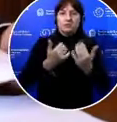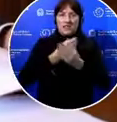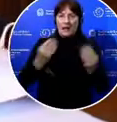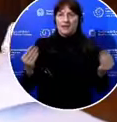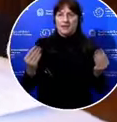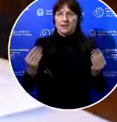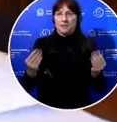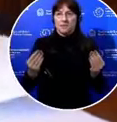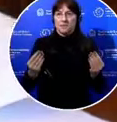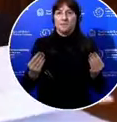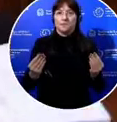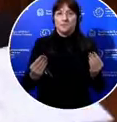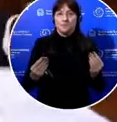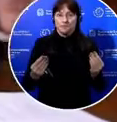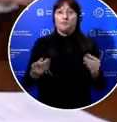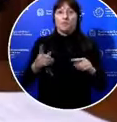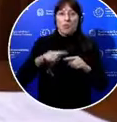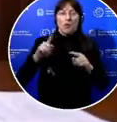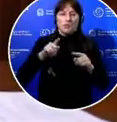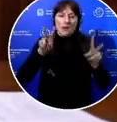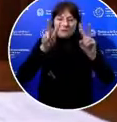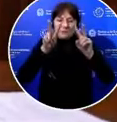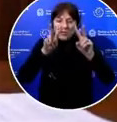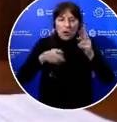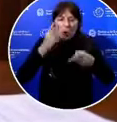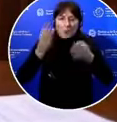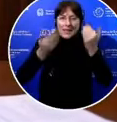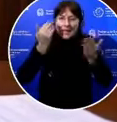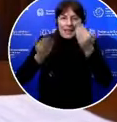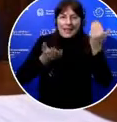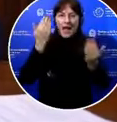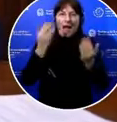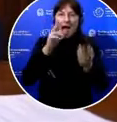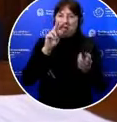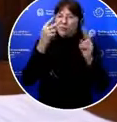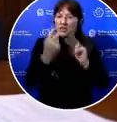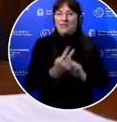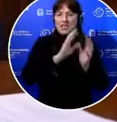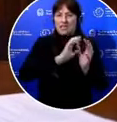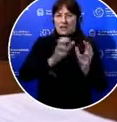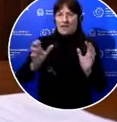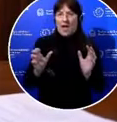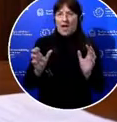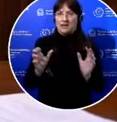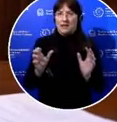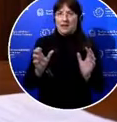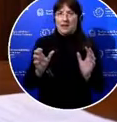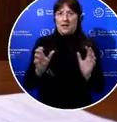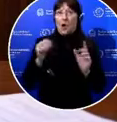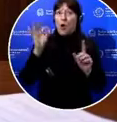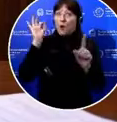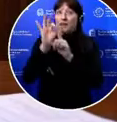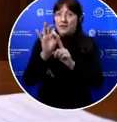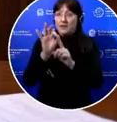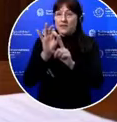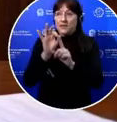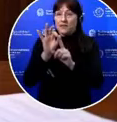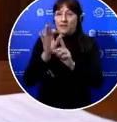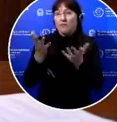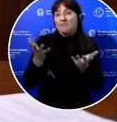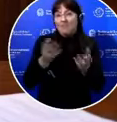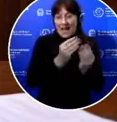le tante diverse facce, perché alla fine quello che noi dobbiamo fare è ritrovare sostanzialmente